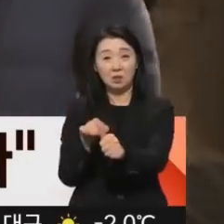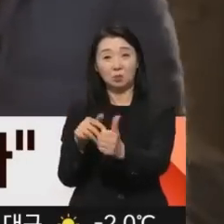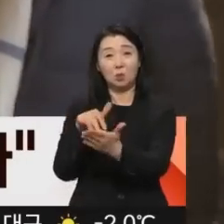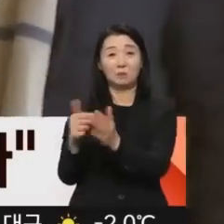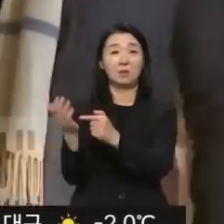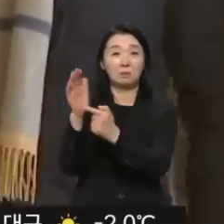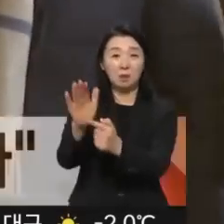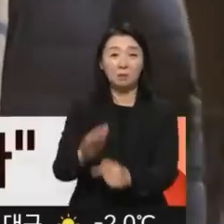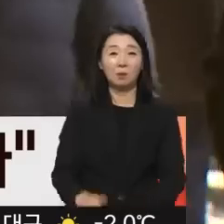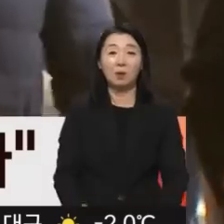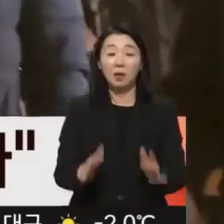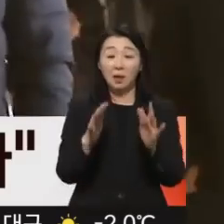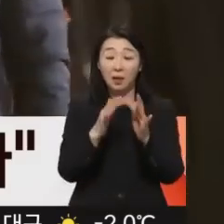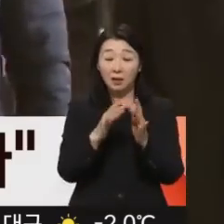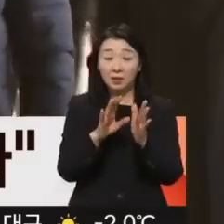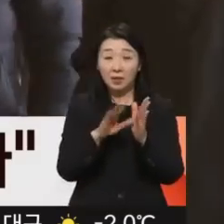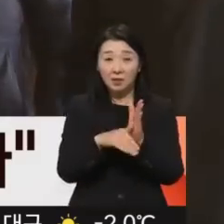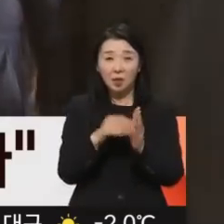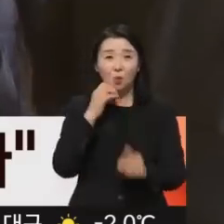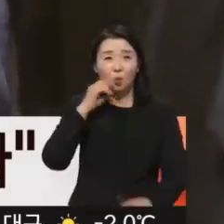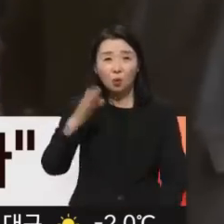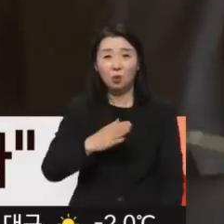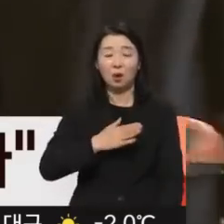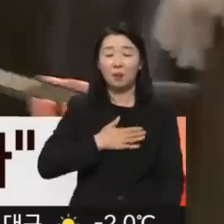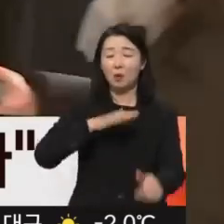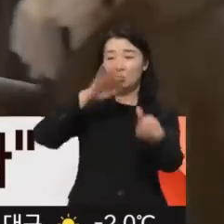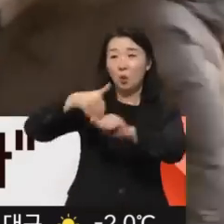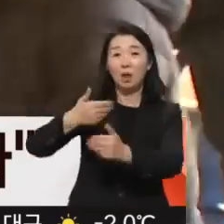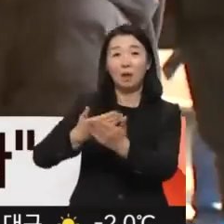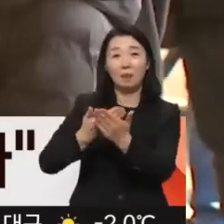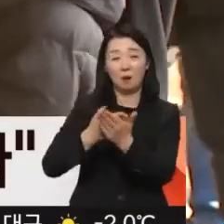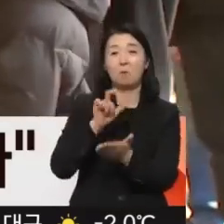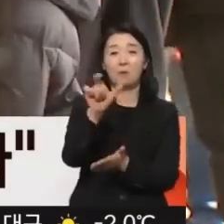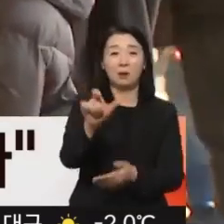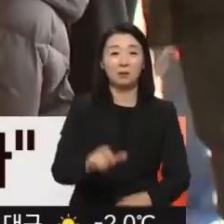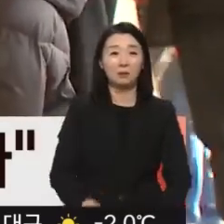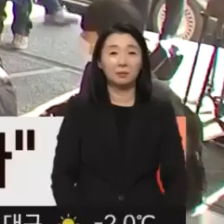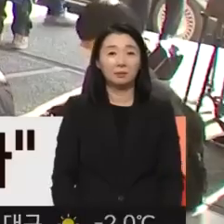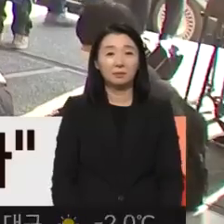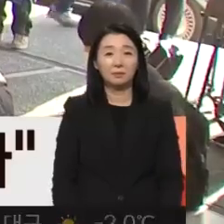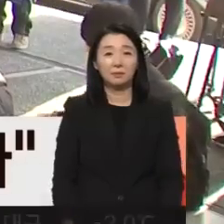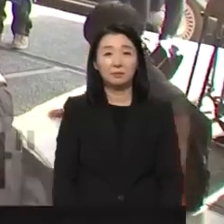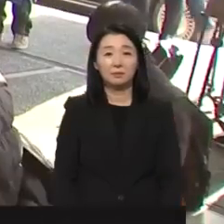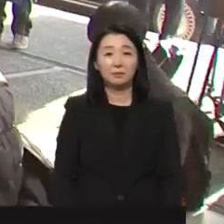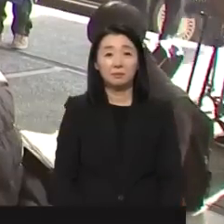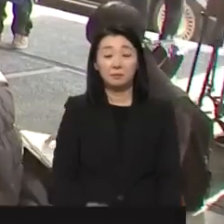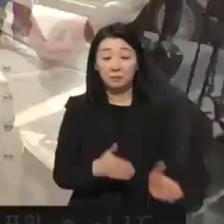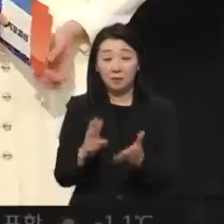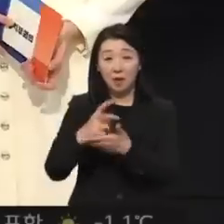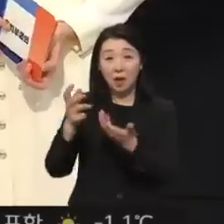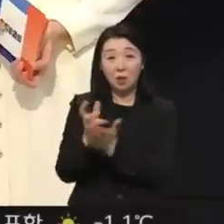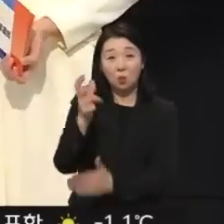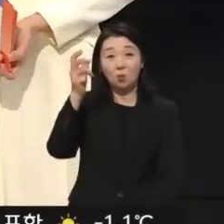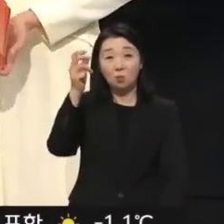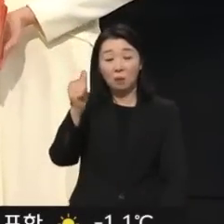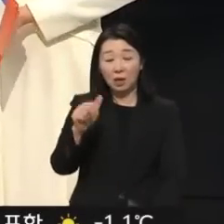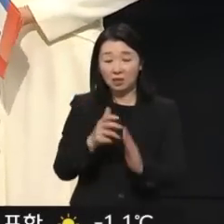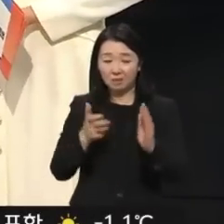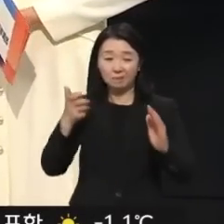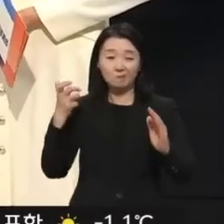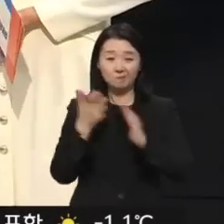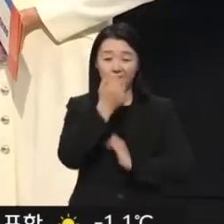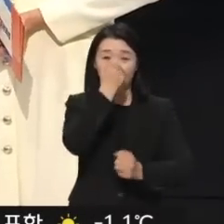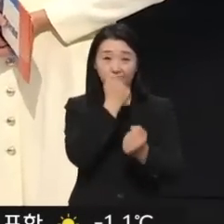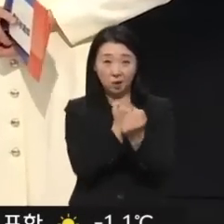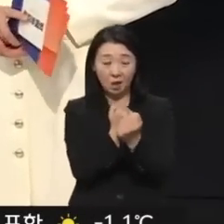입장을 내는데요. SNS에 차라리 나를 소환해달라고 적었습니다. 네. 자, 한동훈 법무장관의 주거지를 무단 침입한